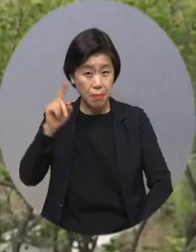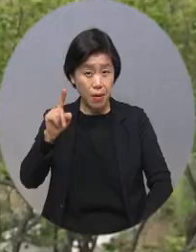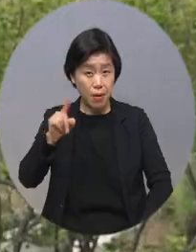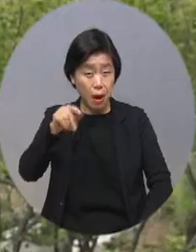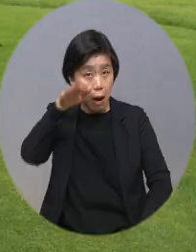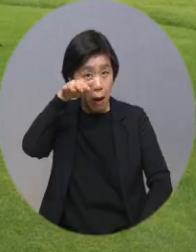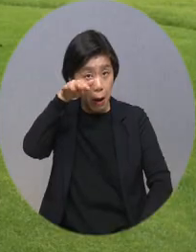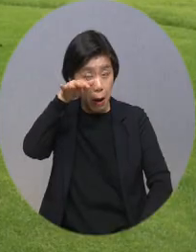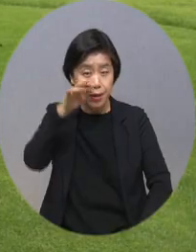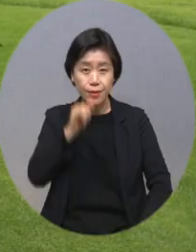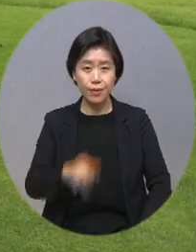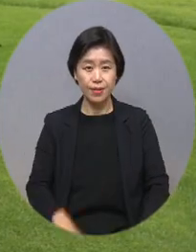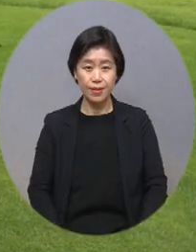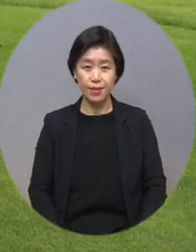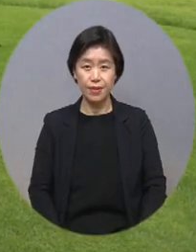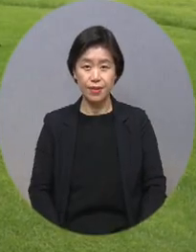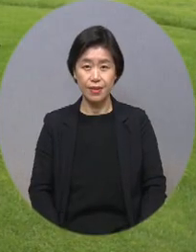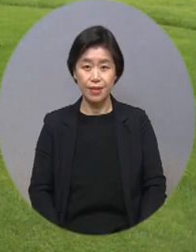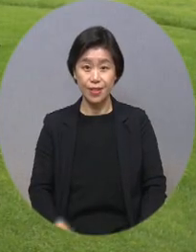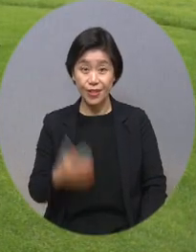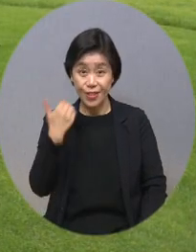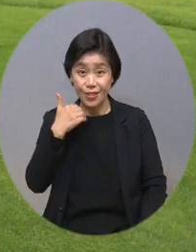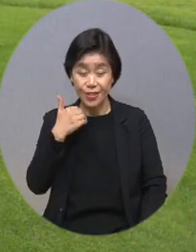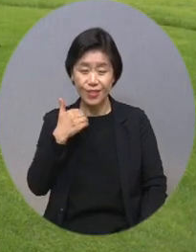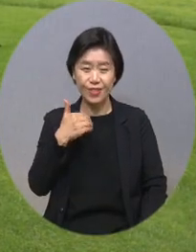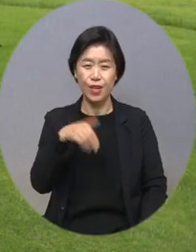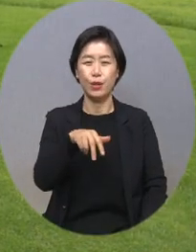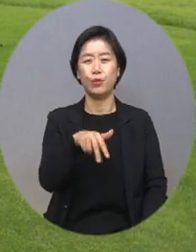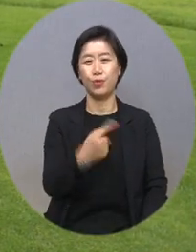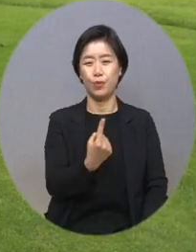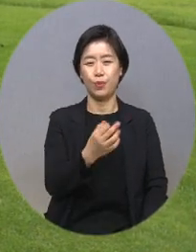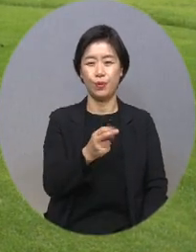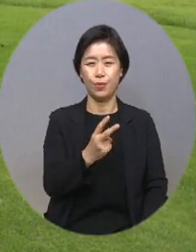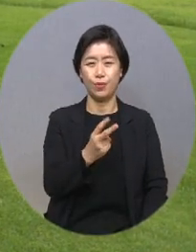눈썹을 떨고 있더라. 누구 저야?